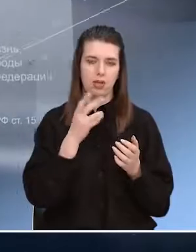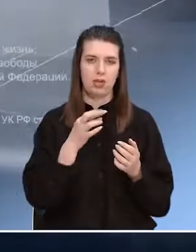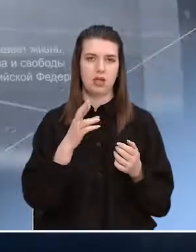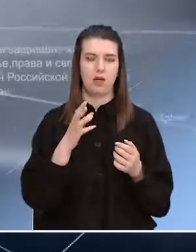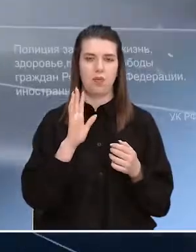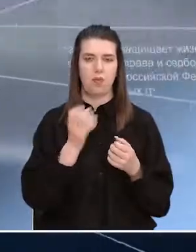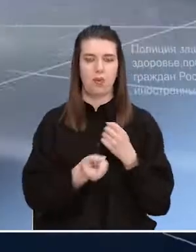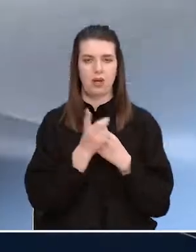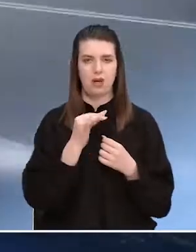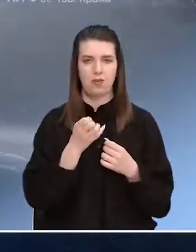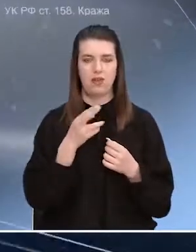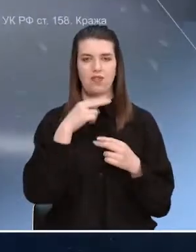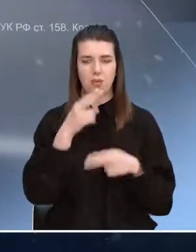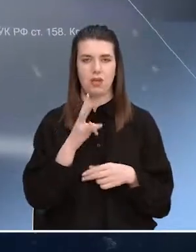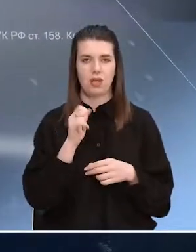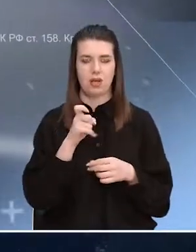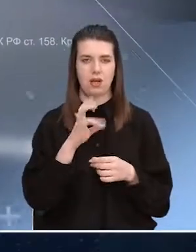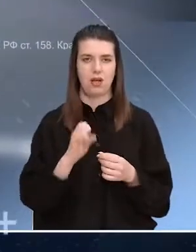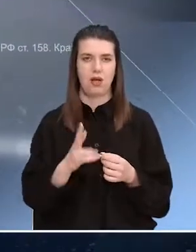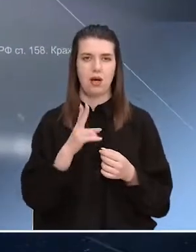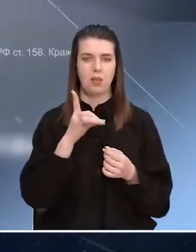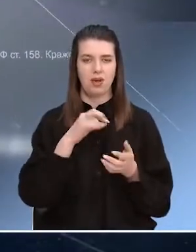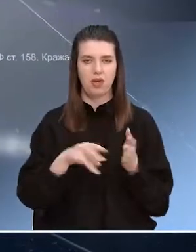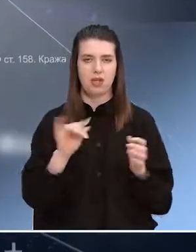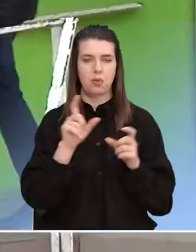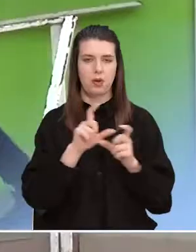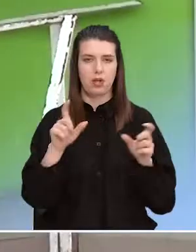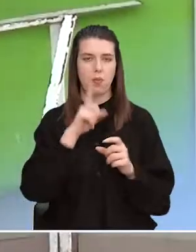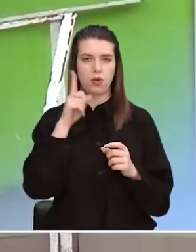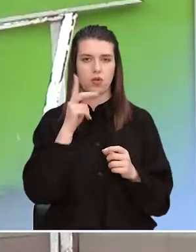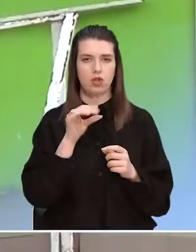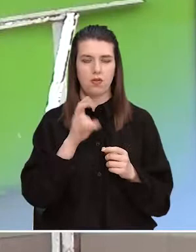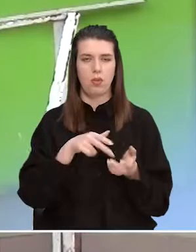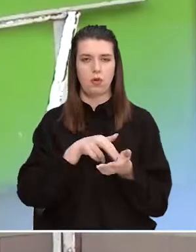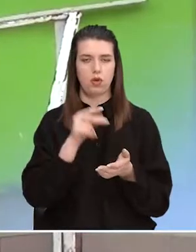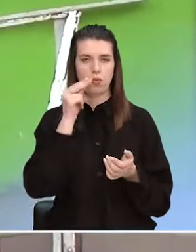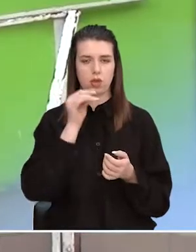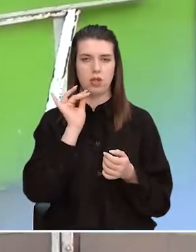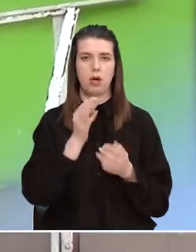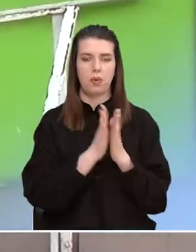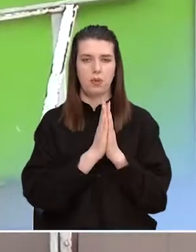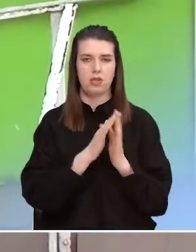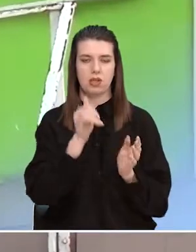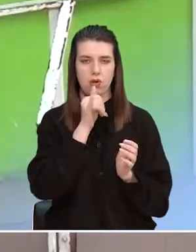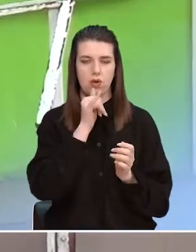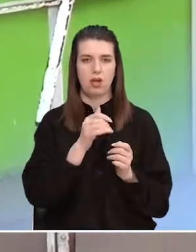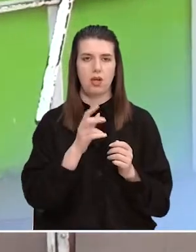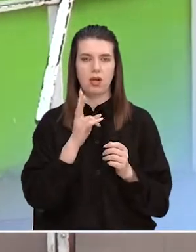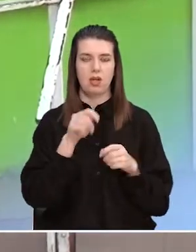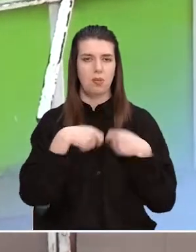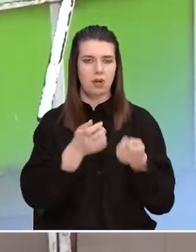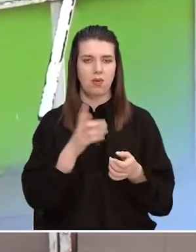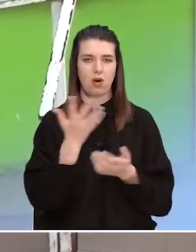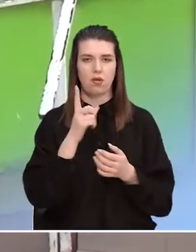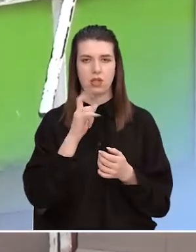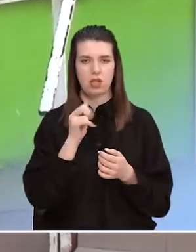сигареткой у потерпевшего вряд ли появится внимание на экран при выходе из магазина к молодому человеку подошел мужчина и попросил